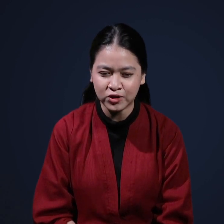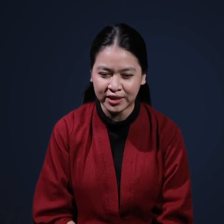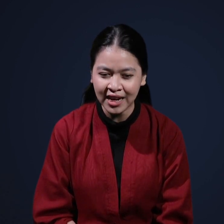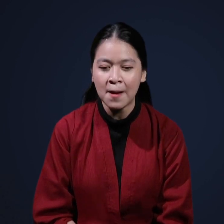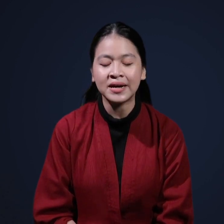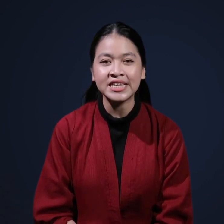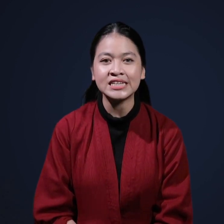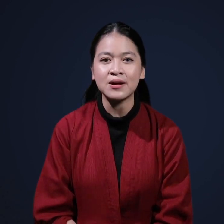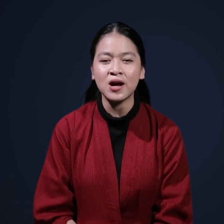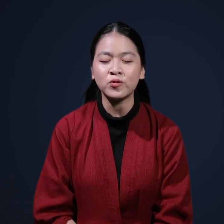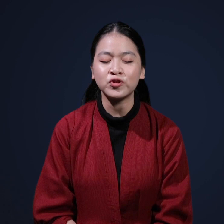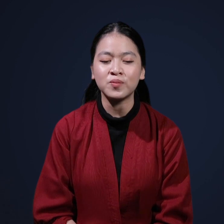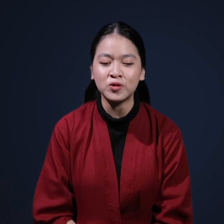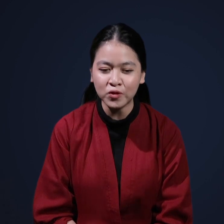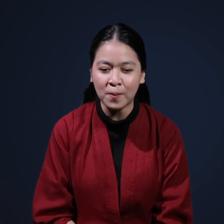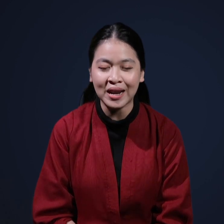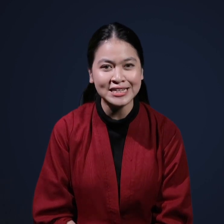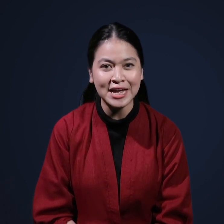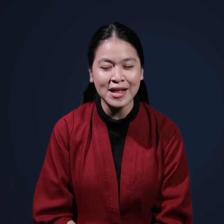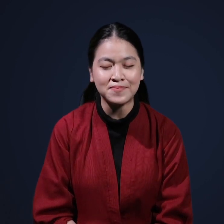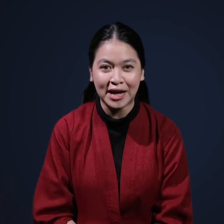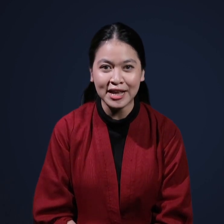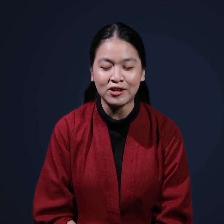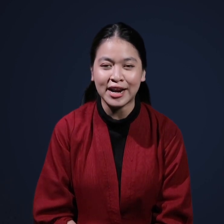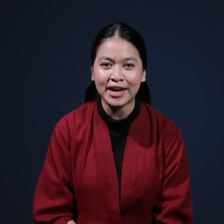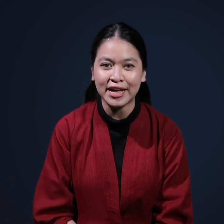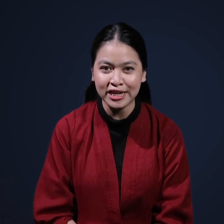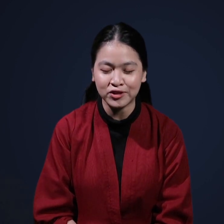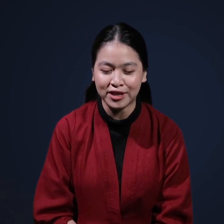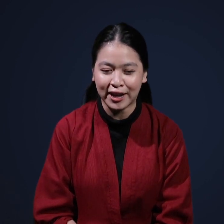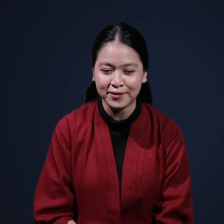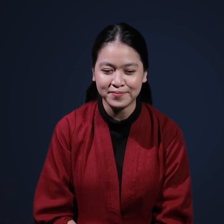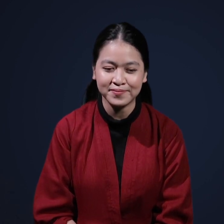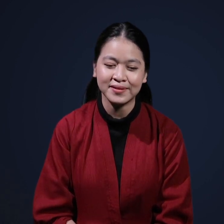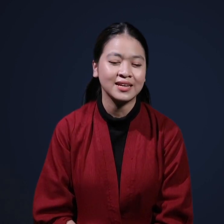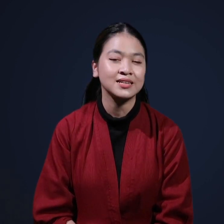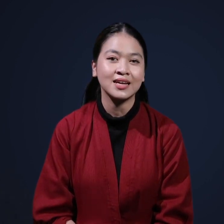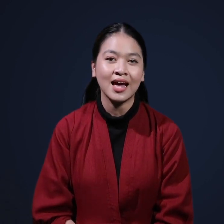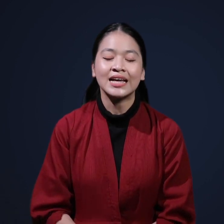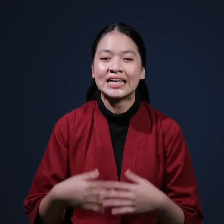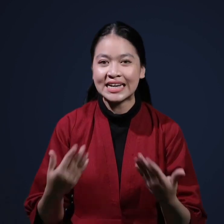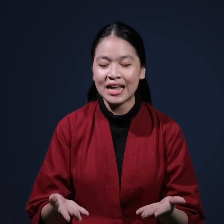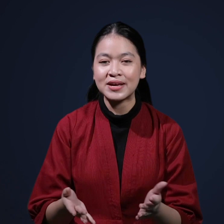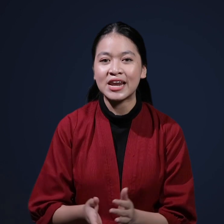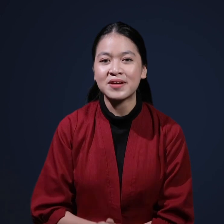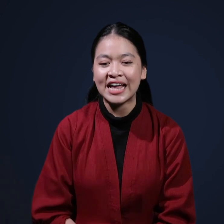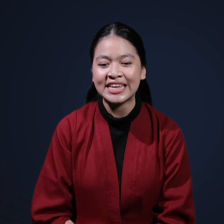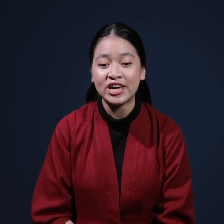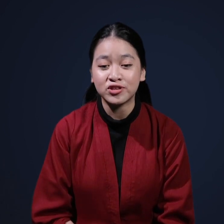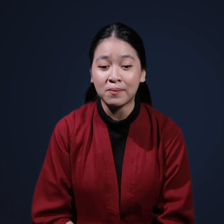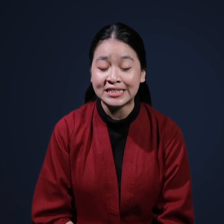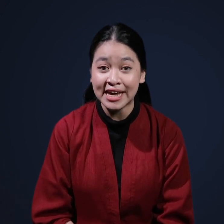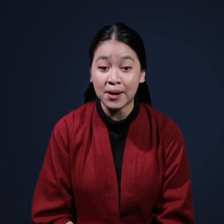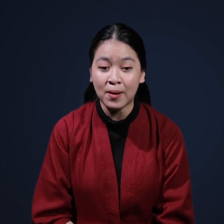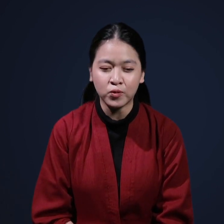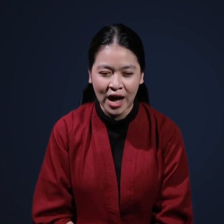COVID-19 Nasional bekerja sama untuk mendukung pelaksanaan Pekan Olahraga Nasional. Dengan mengirimkan 3